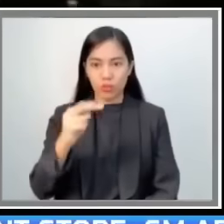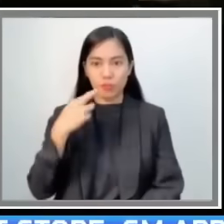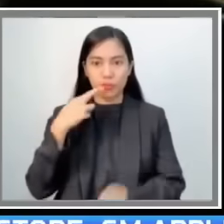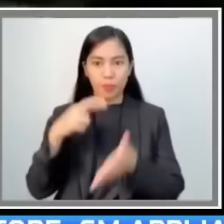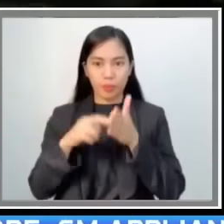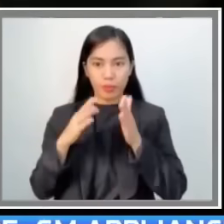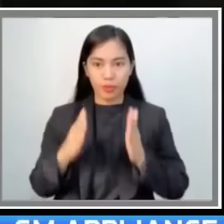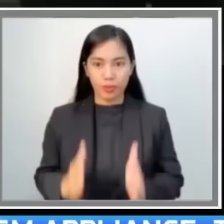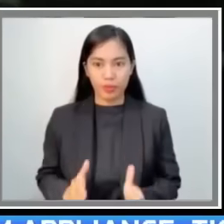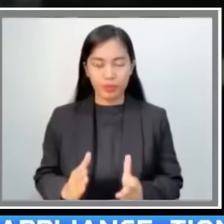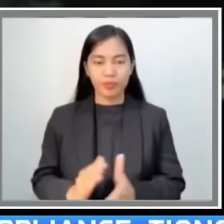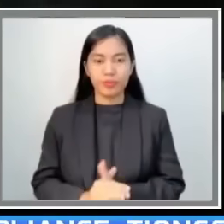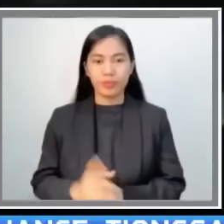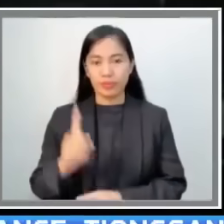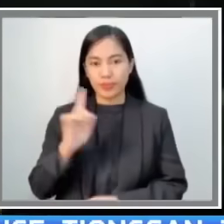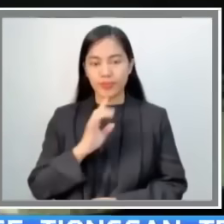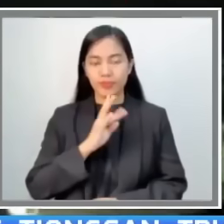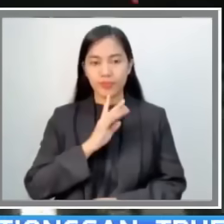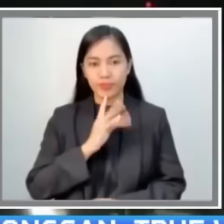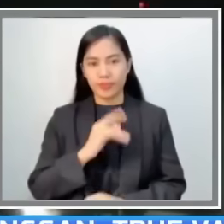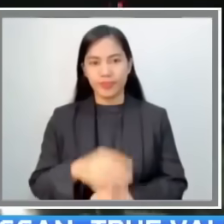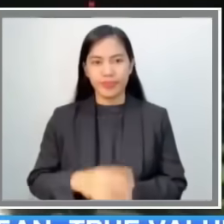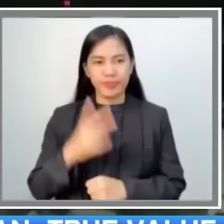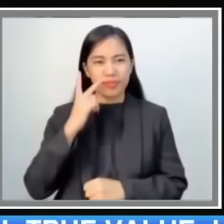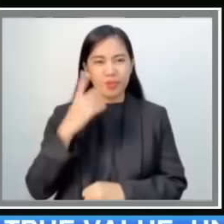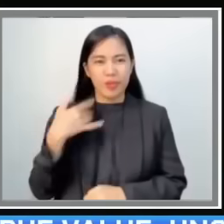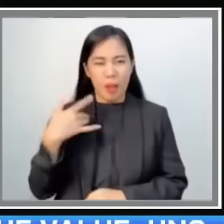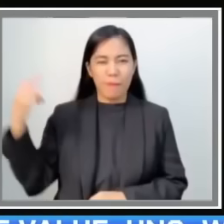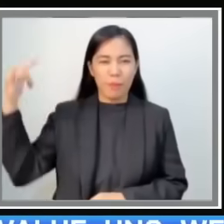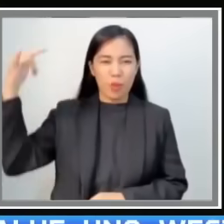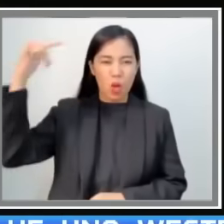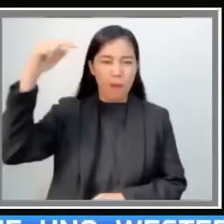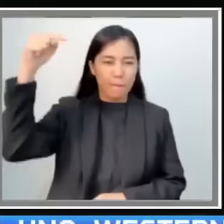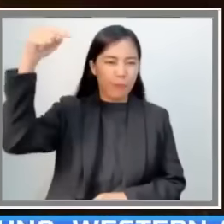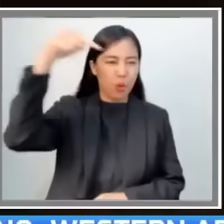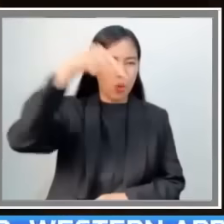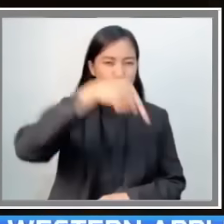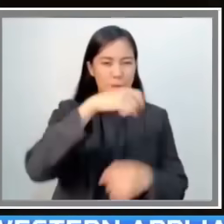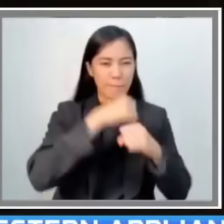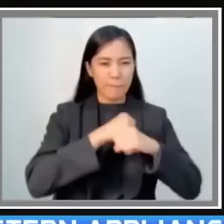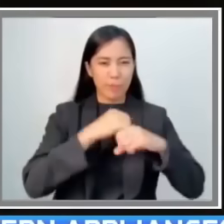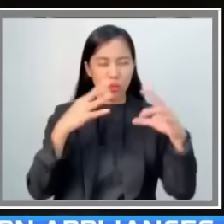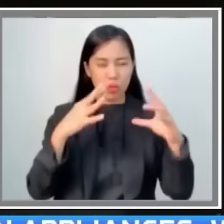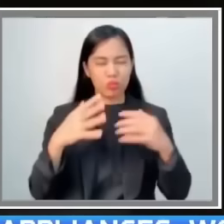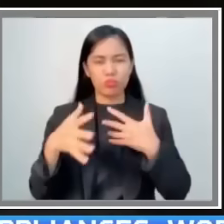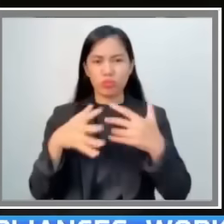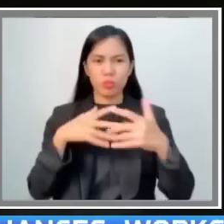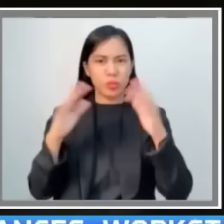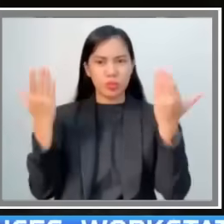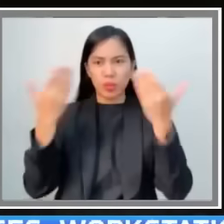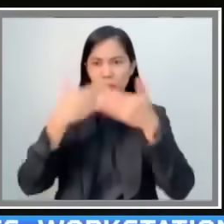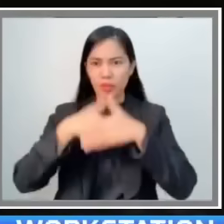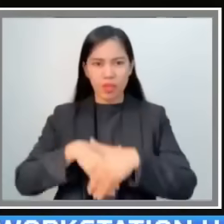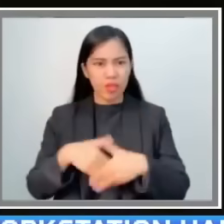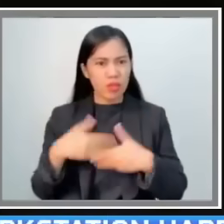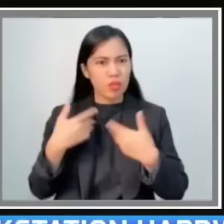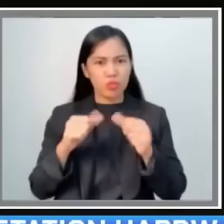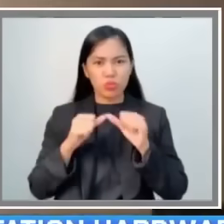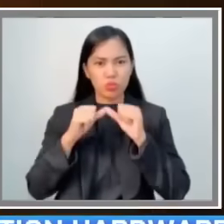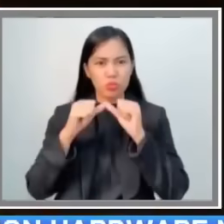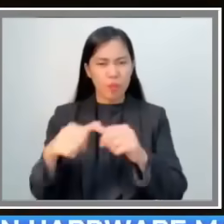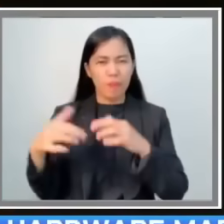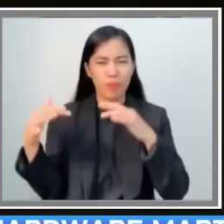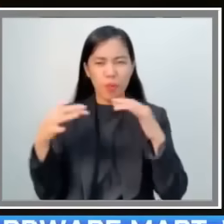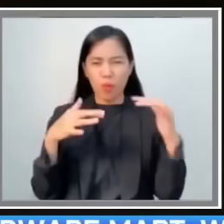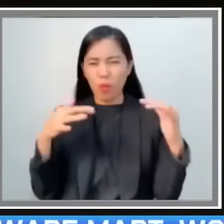Ilang segundo lang ang pagita ng mga airstrike na yan sa Gaza City. Kahit gabi, walang puknat ang opensiba ng Israeli forces bilang ganti